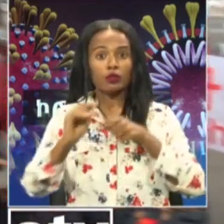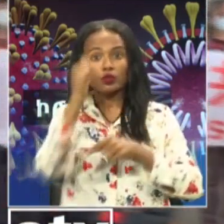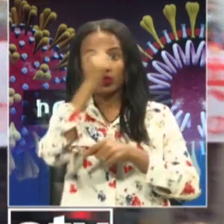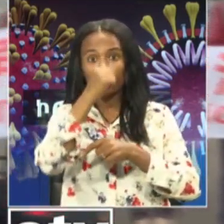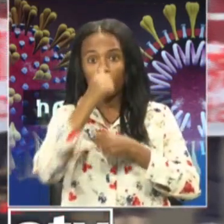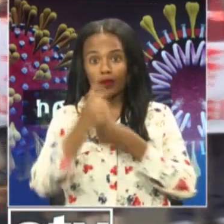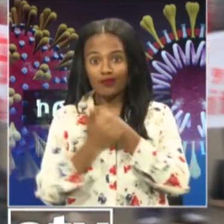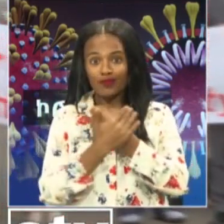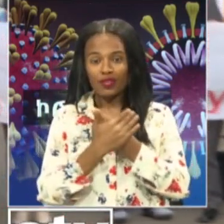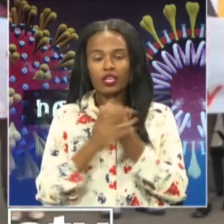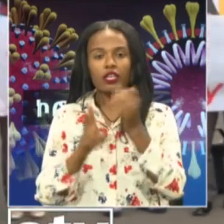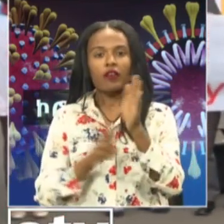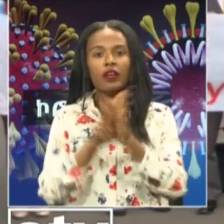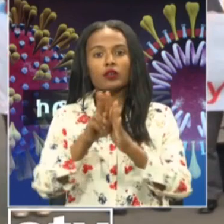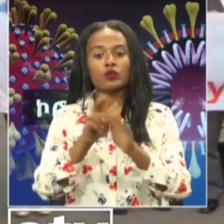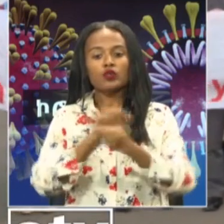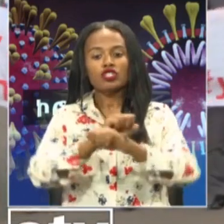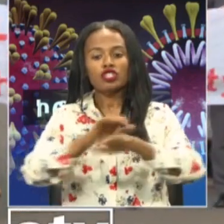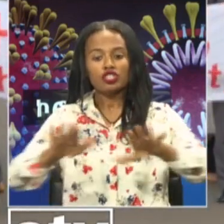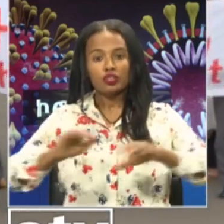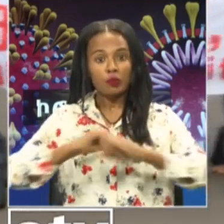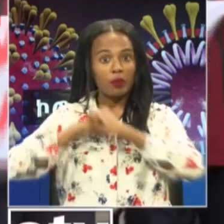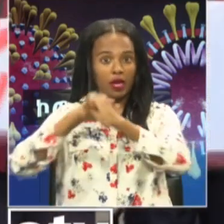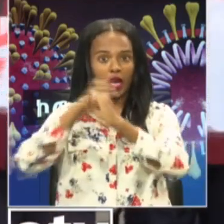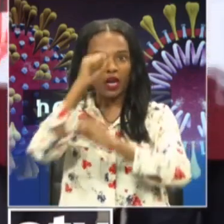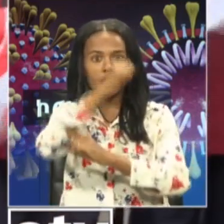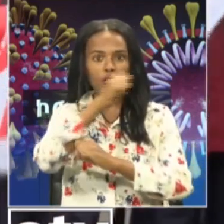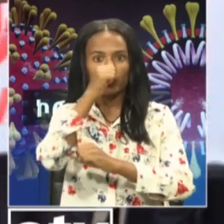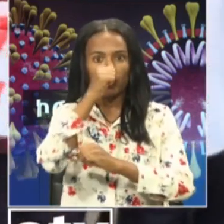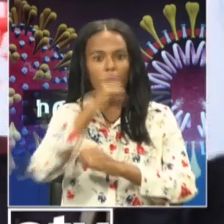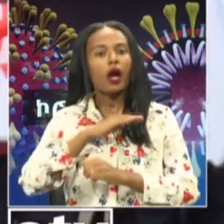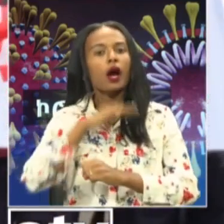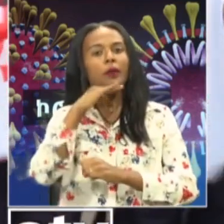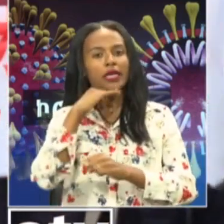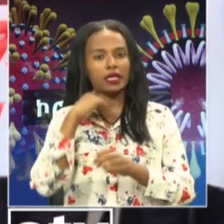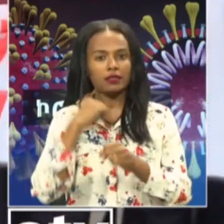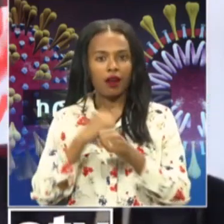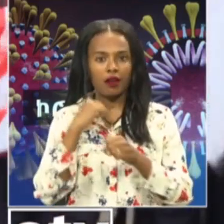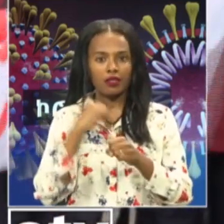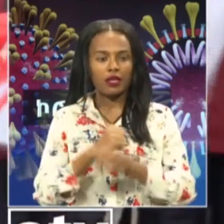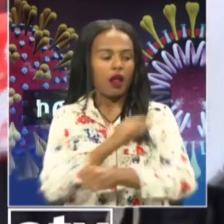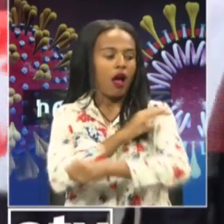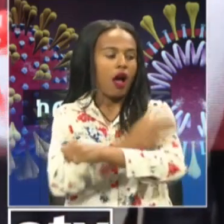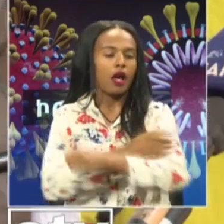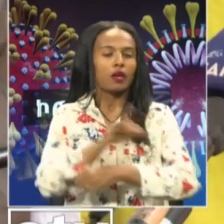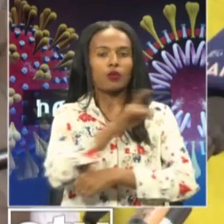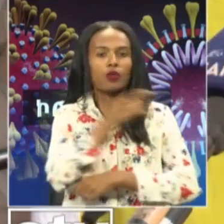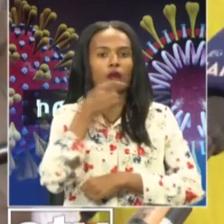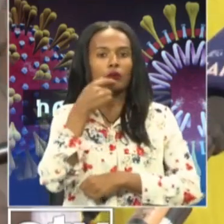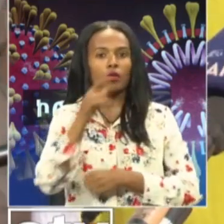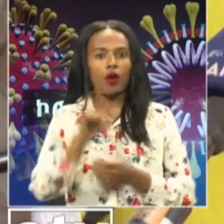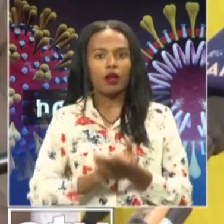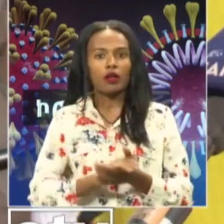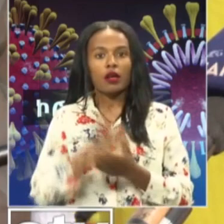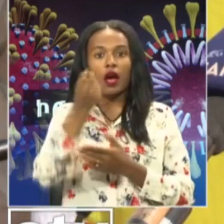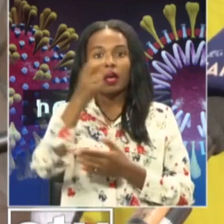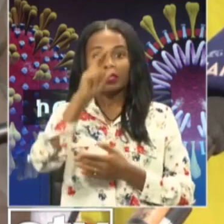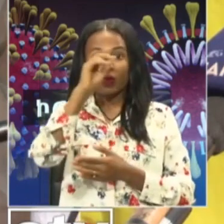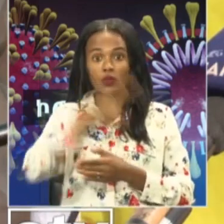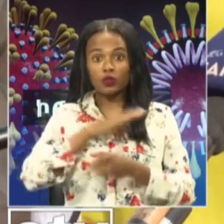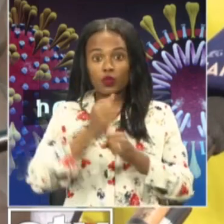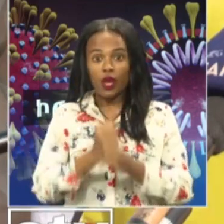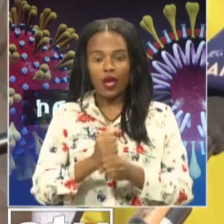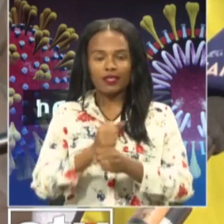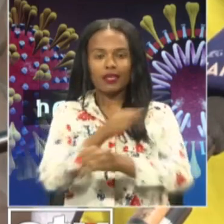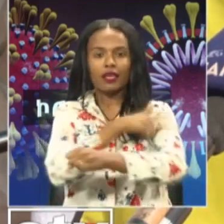መላኳ የቫይረሱን ስርጭት በመከላከል ረገድ ኢትዮጵያ አመርቂ ስራ እንድትሰራ አቅም ይሆናሉ ብለዋል። 12 ሰው የያዘ